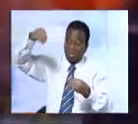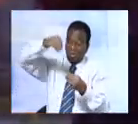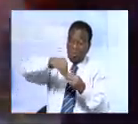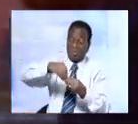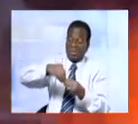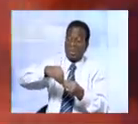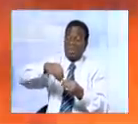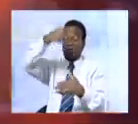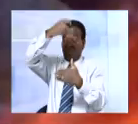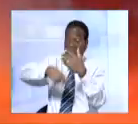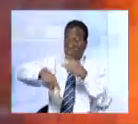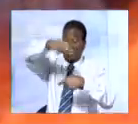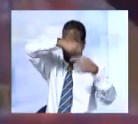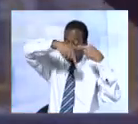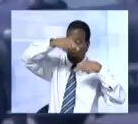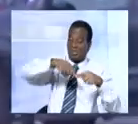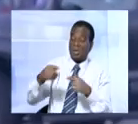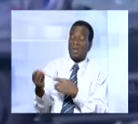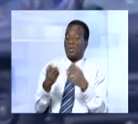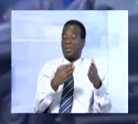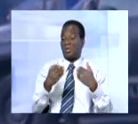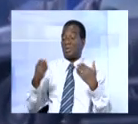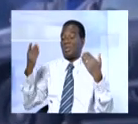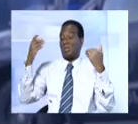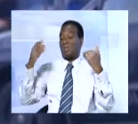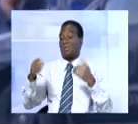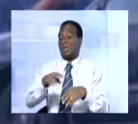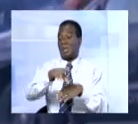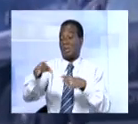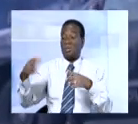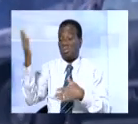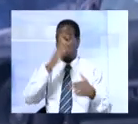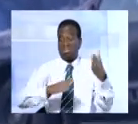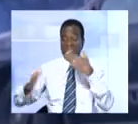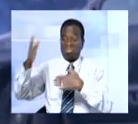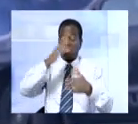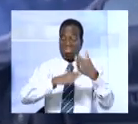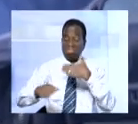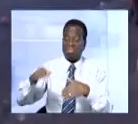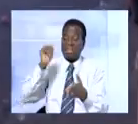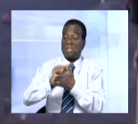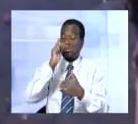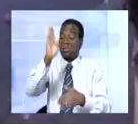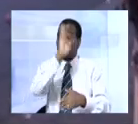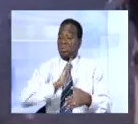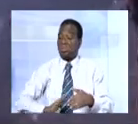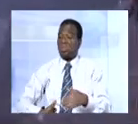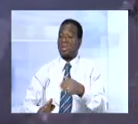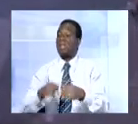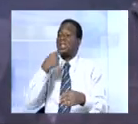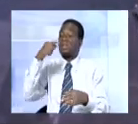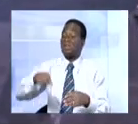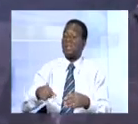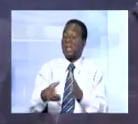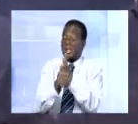publics à Sao Paulo et Rio avaient servi de détonateur à une fronde sociale historique au Brésil pour dénoncer la précarité des